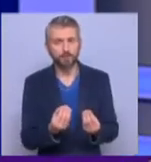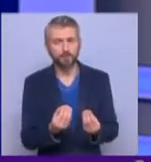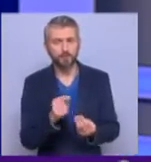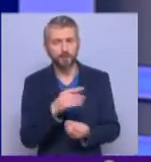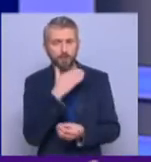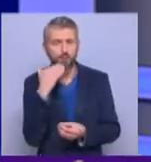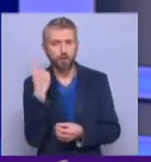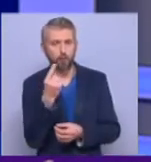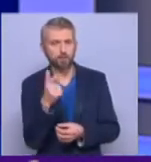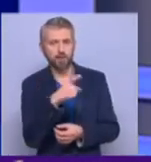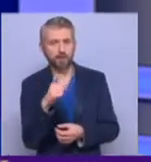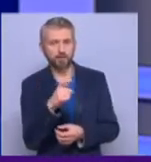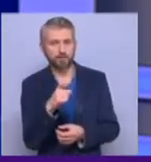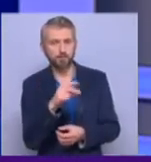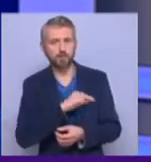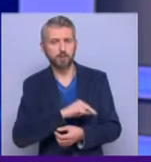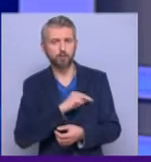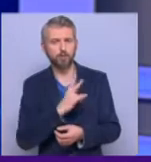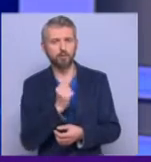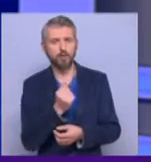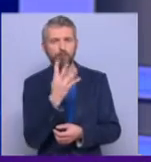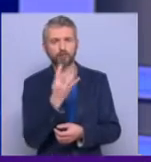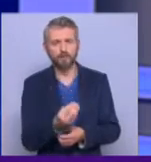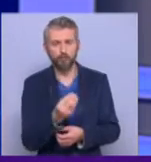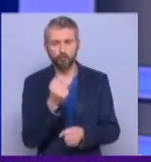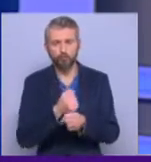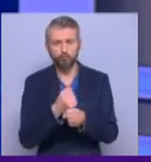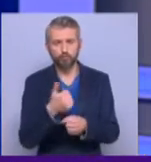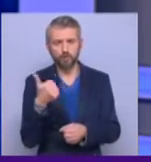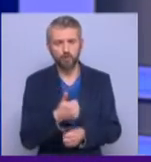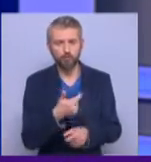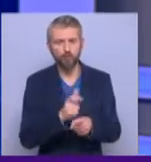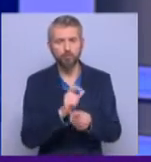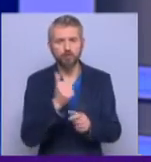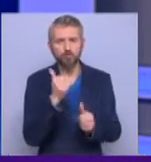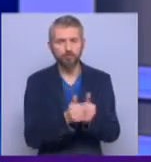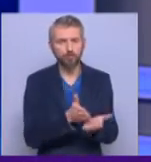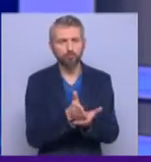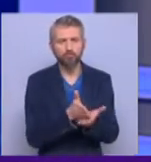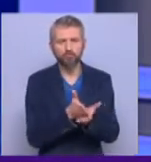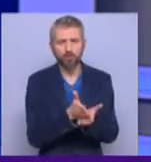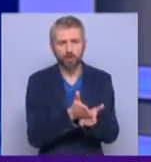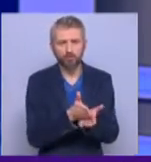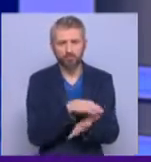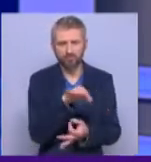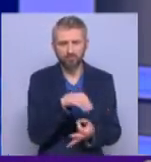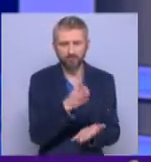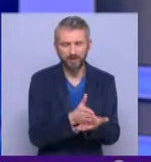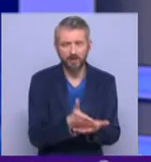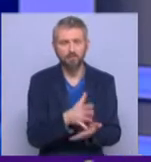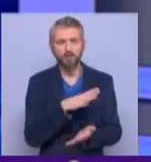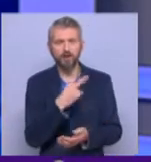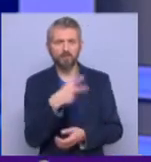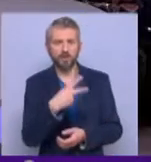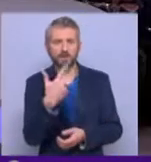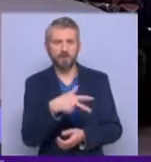там багато облгазів працює на 4-денному робочому тижні, і дуже часто штат недоукомплектований. Буває таке, що